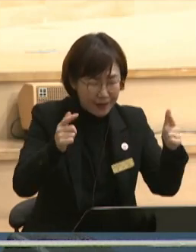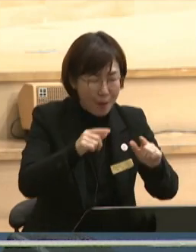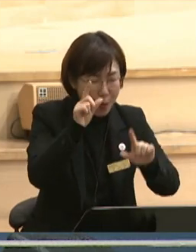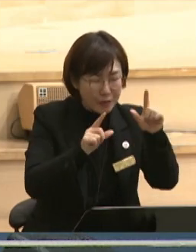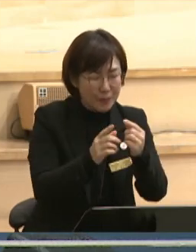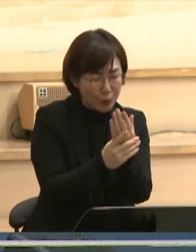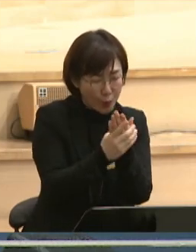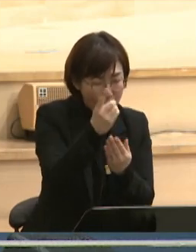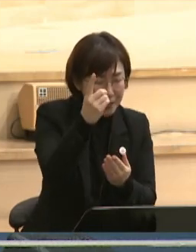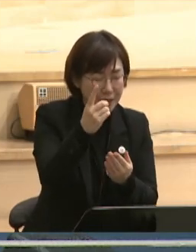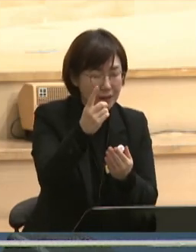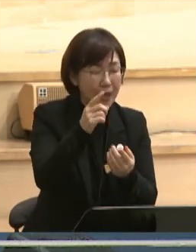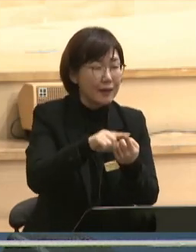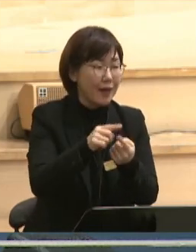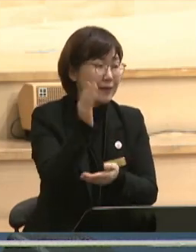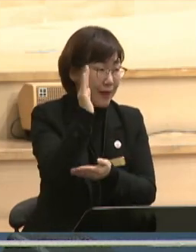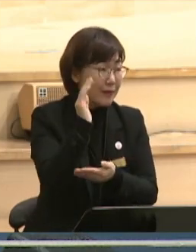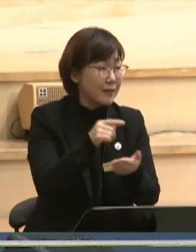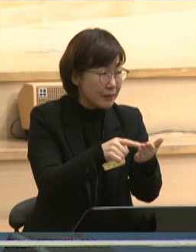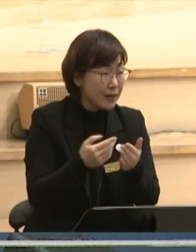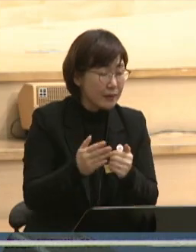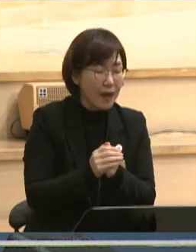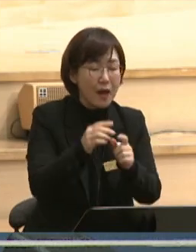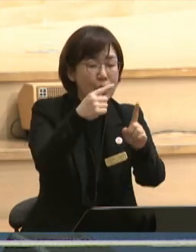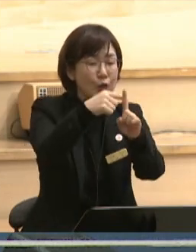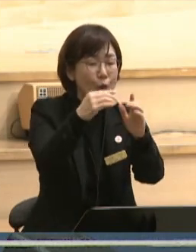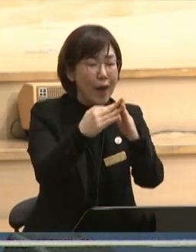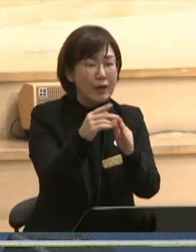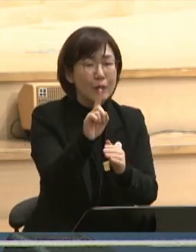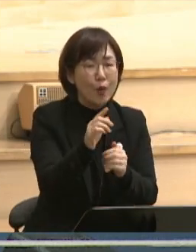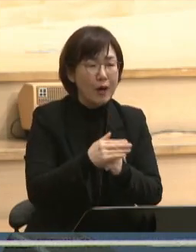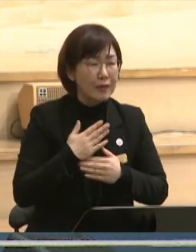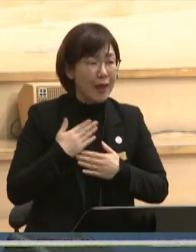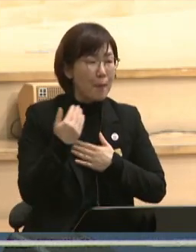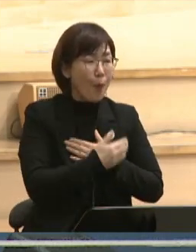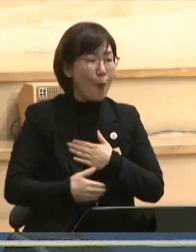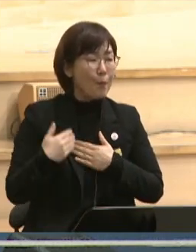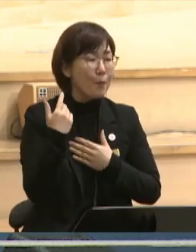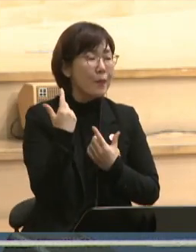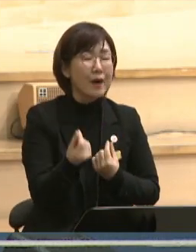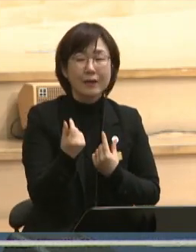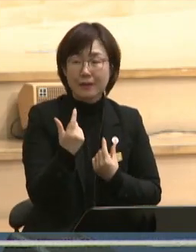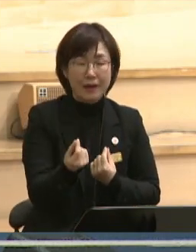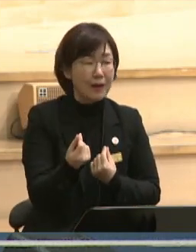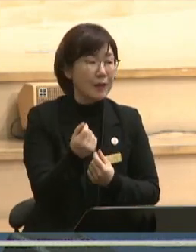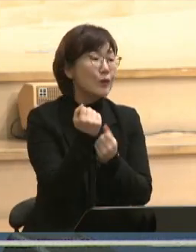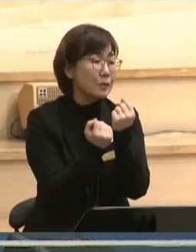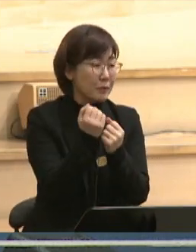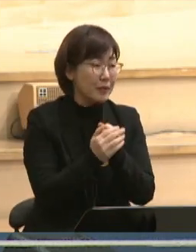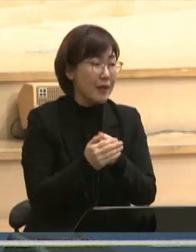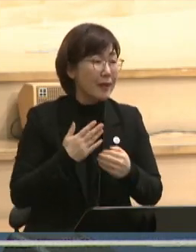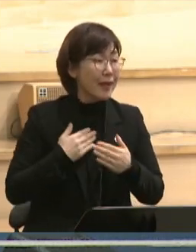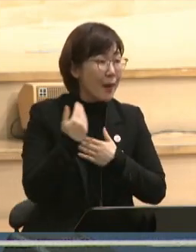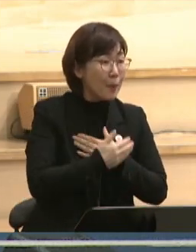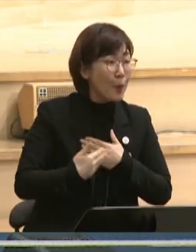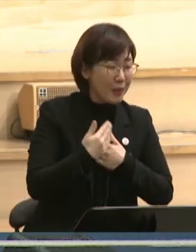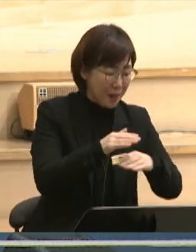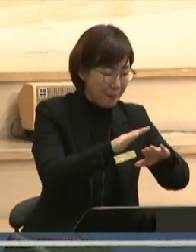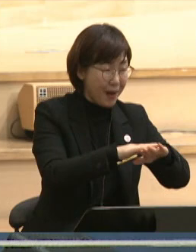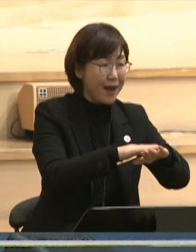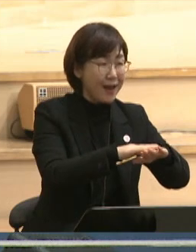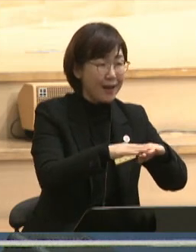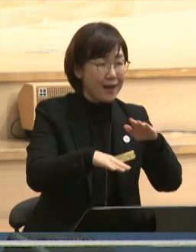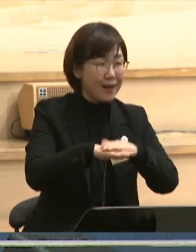하는데이 교회를 우리의 몸뚱아리로 설명합니다이 몸으로 여러분 우리 몸에는 발도 있고 손도